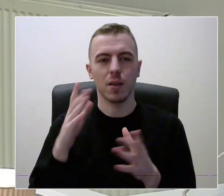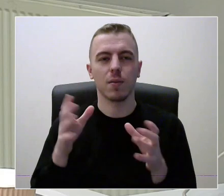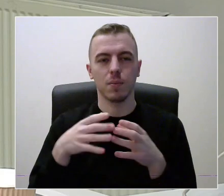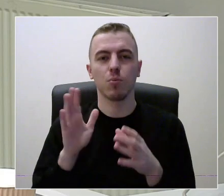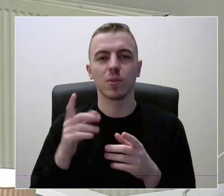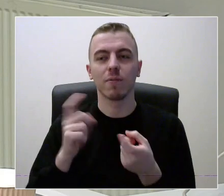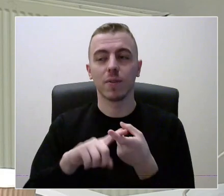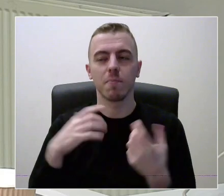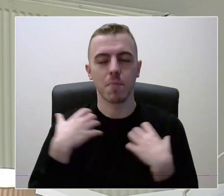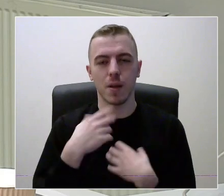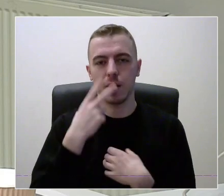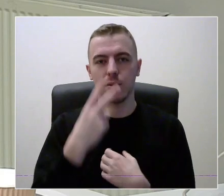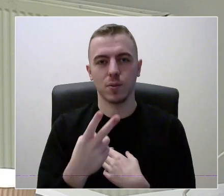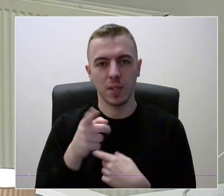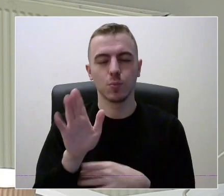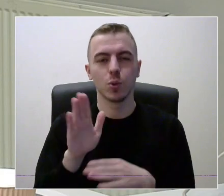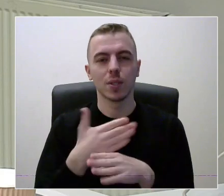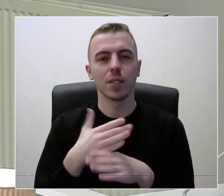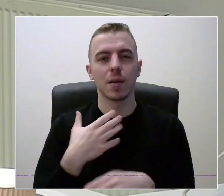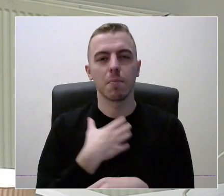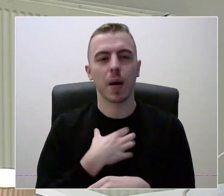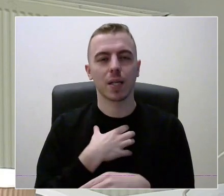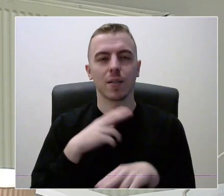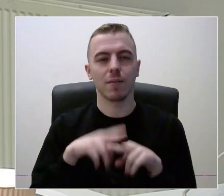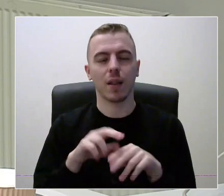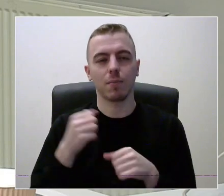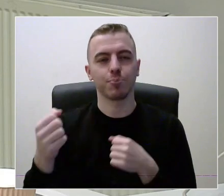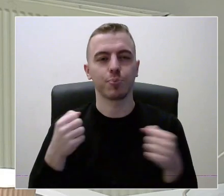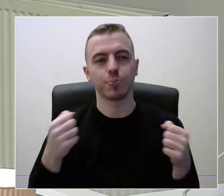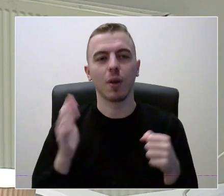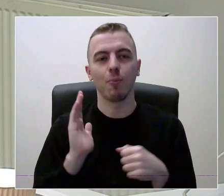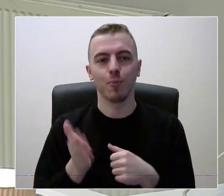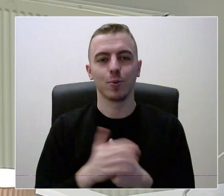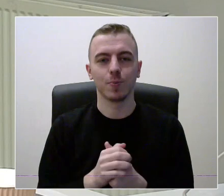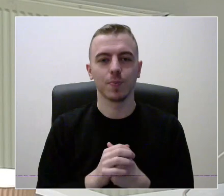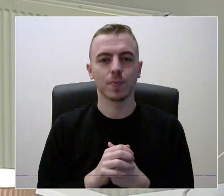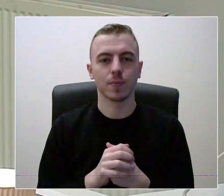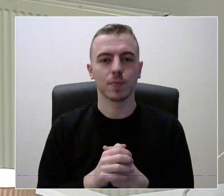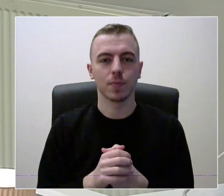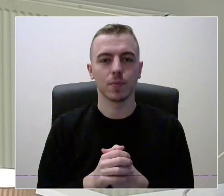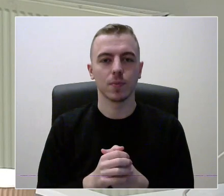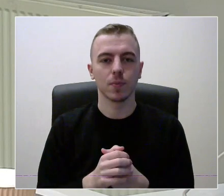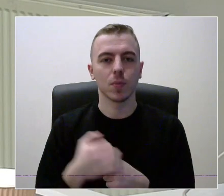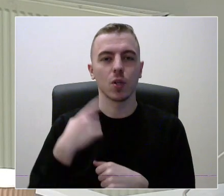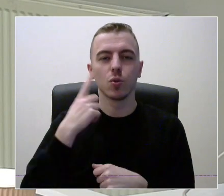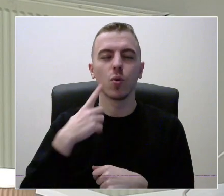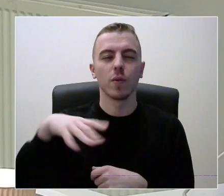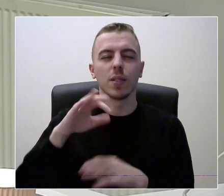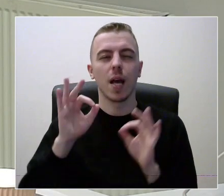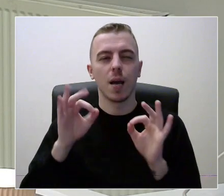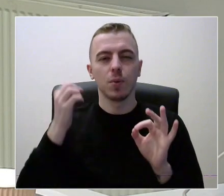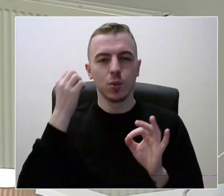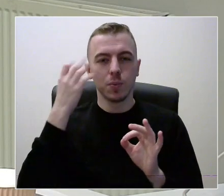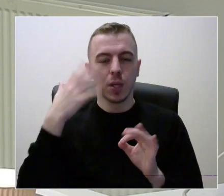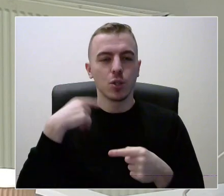nes meras skirsto pagrindinius postus bet kokiu atveju. Aš noriu, kad visi teisingai suprastų, aš į